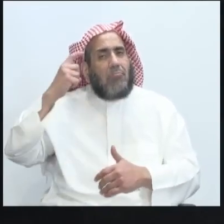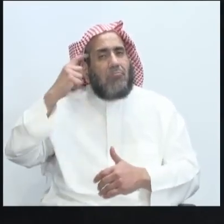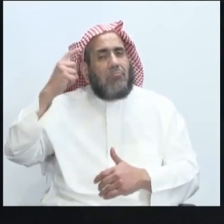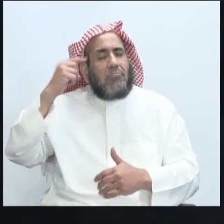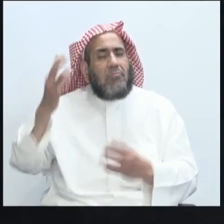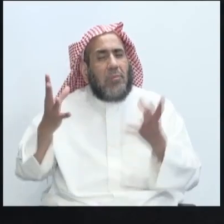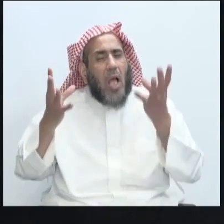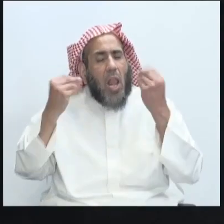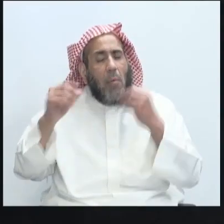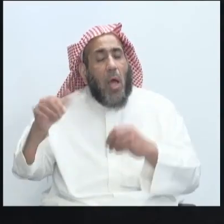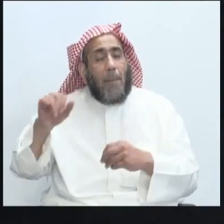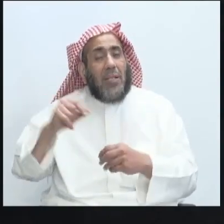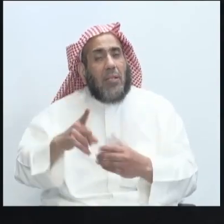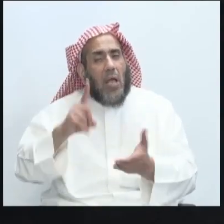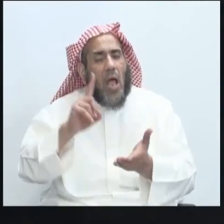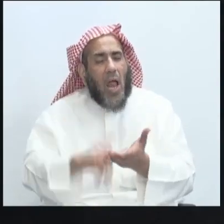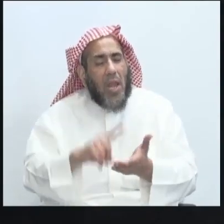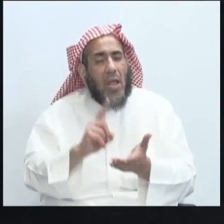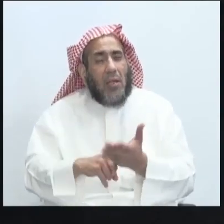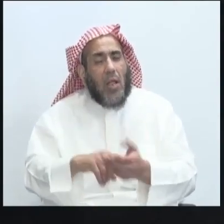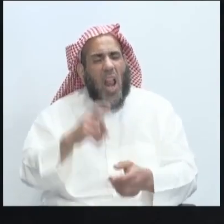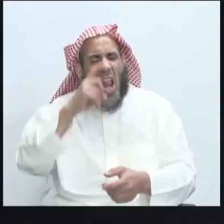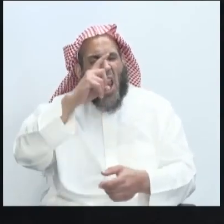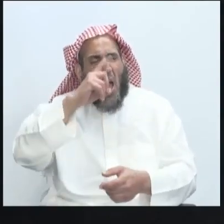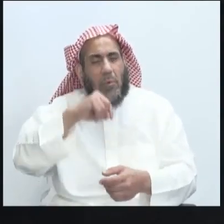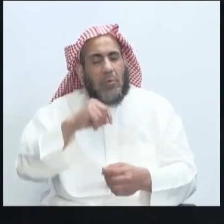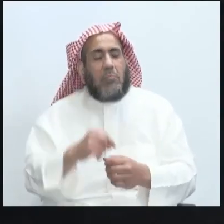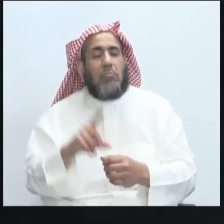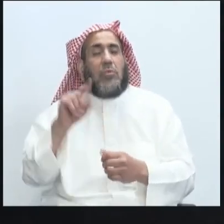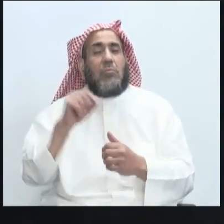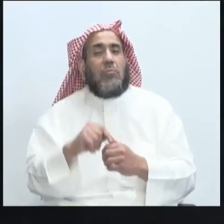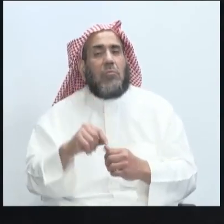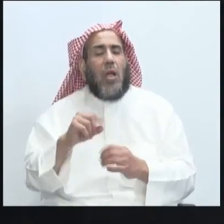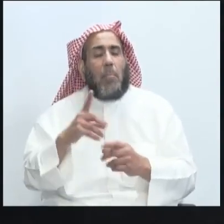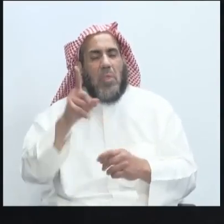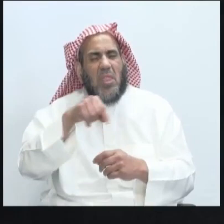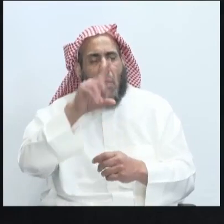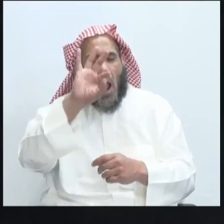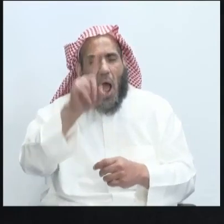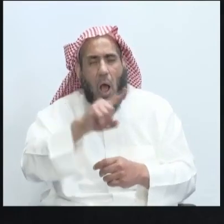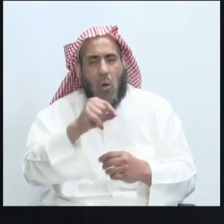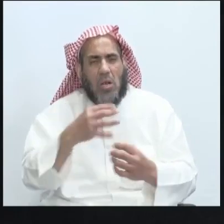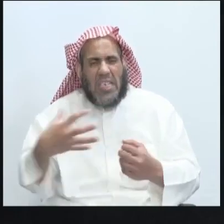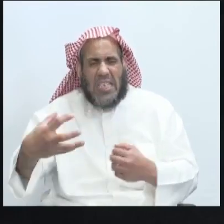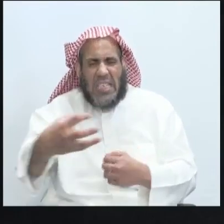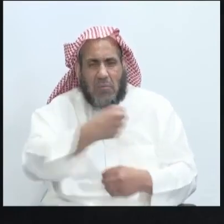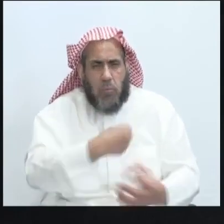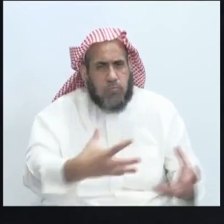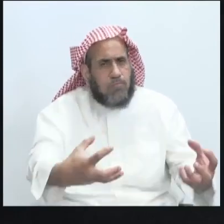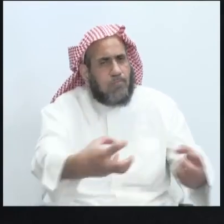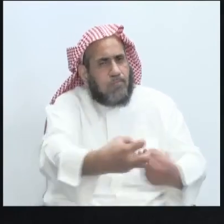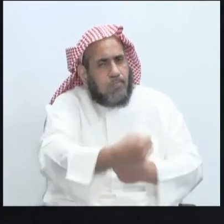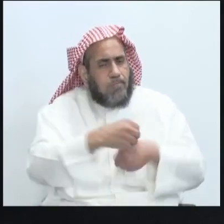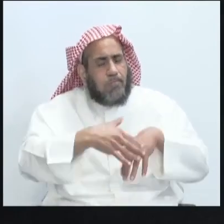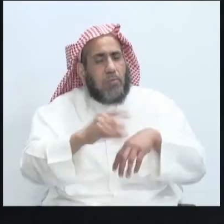تعلم احمد احمد ان لابد احسنتم انه من الخطا ان يمتلك او ياخذ اللعبه